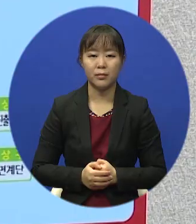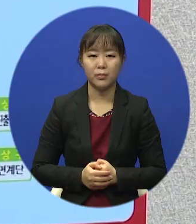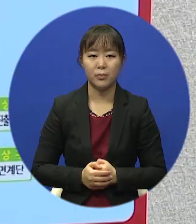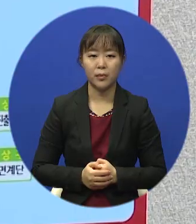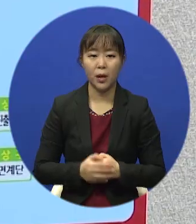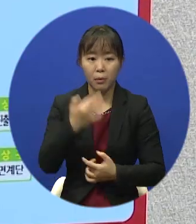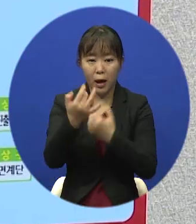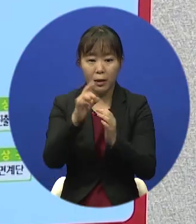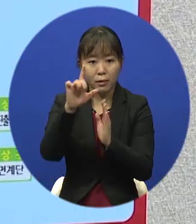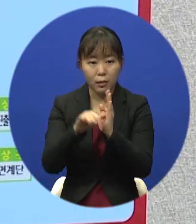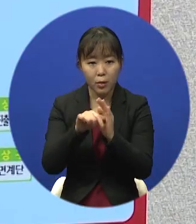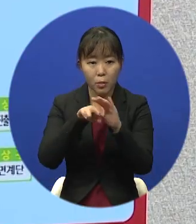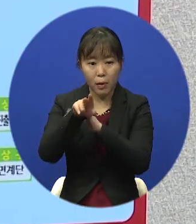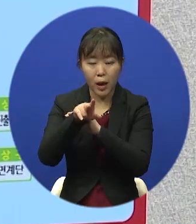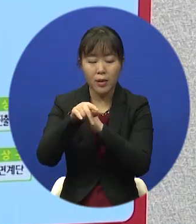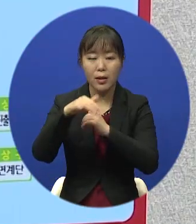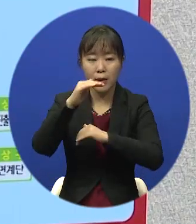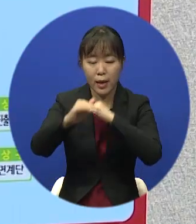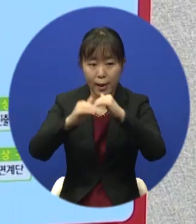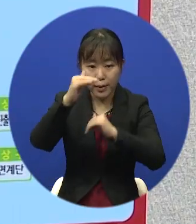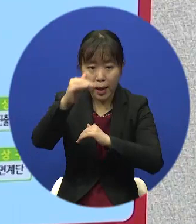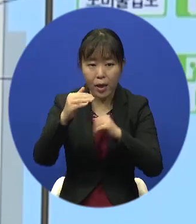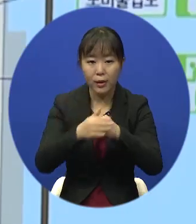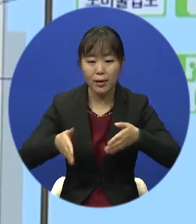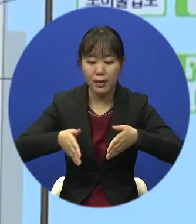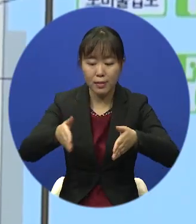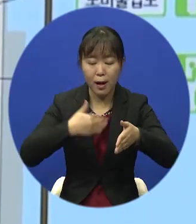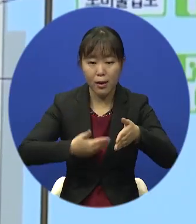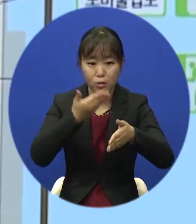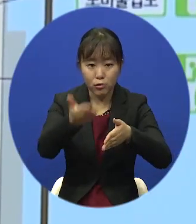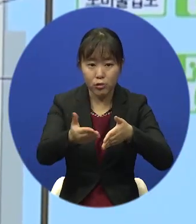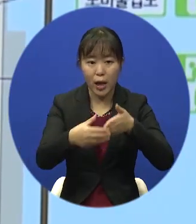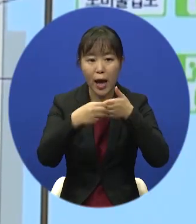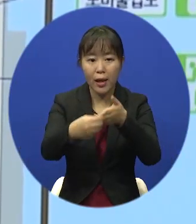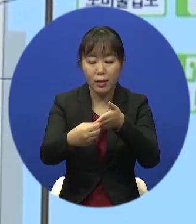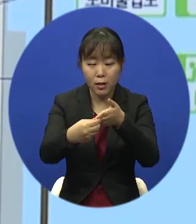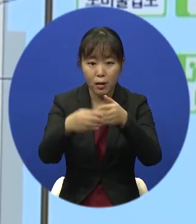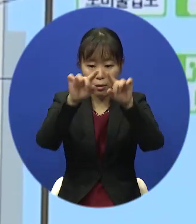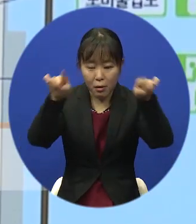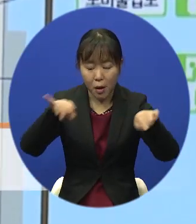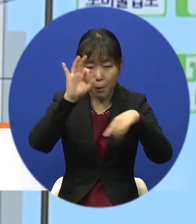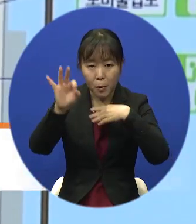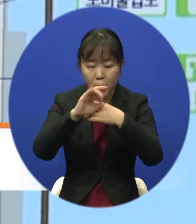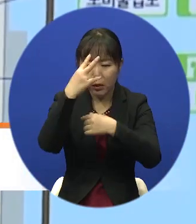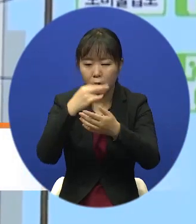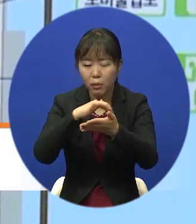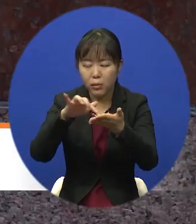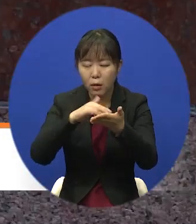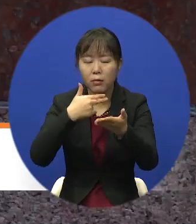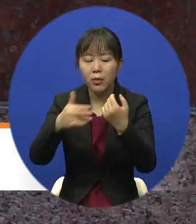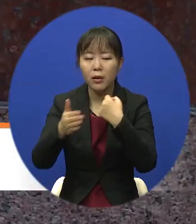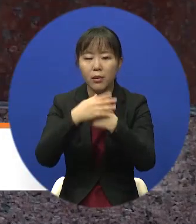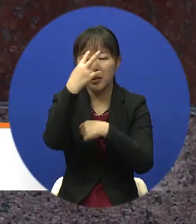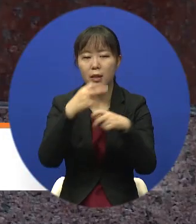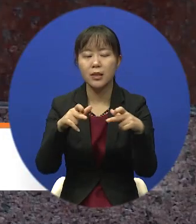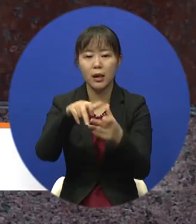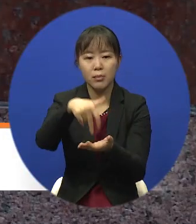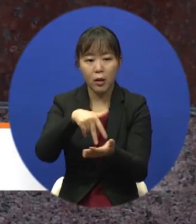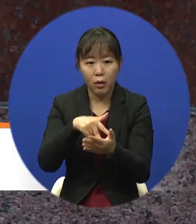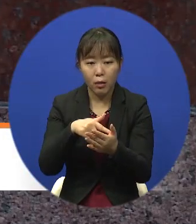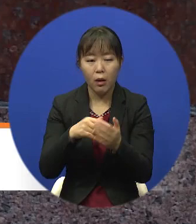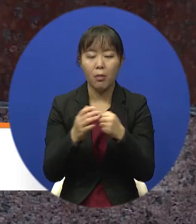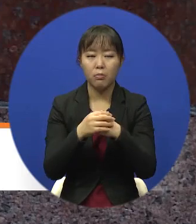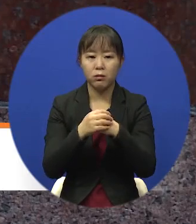재난 시 피난 계단, 피난 통로 등을 알려주는 피난 안내도. 피난 안내도에 점자가 없어 시각장애인의 재난